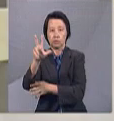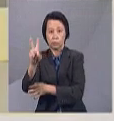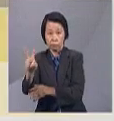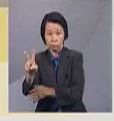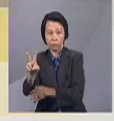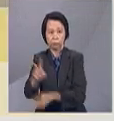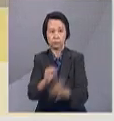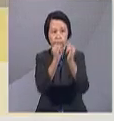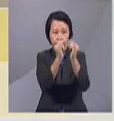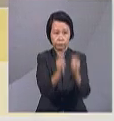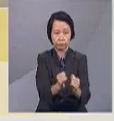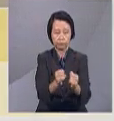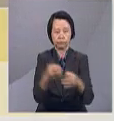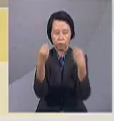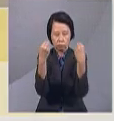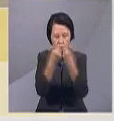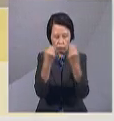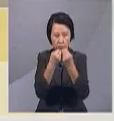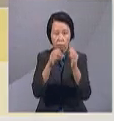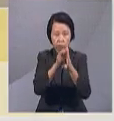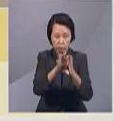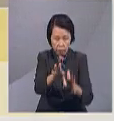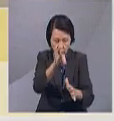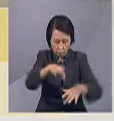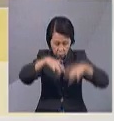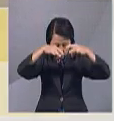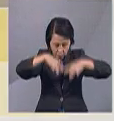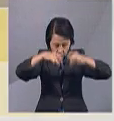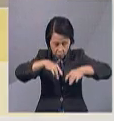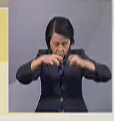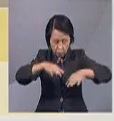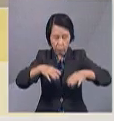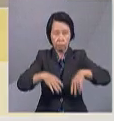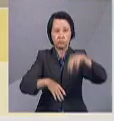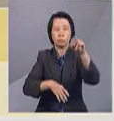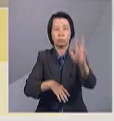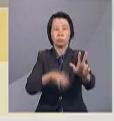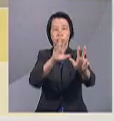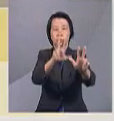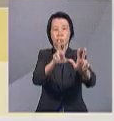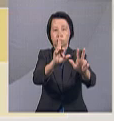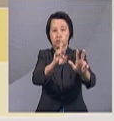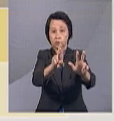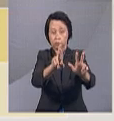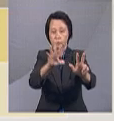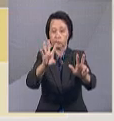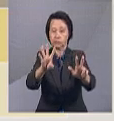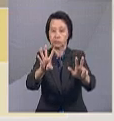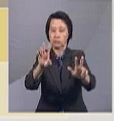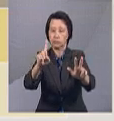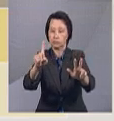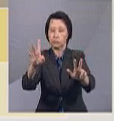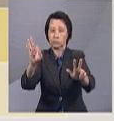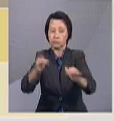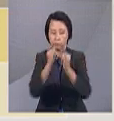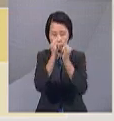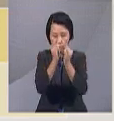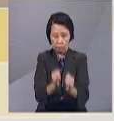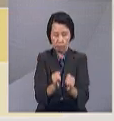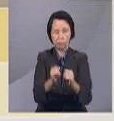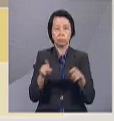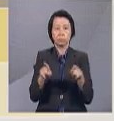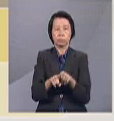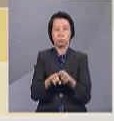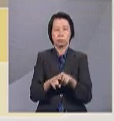individu jumlah kita tempel Ya diambil dan diuji Allah 33416 individu itu